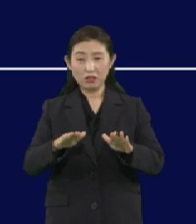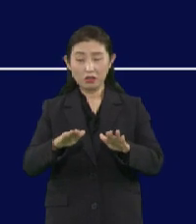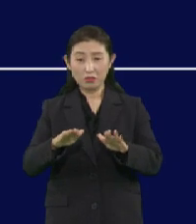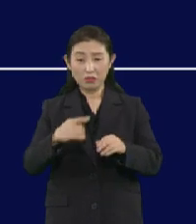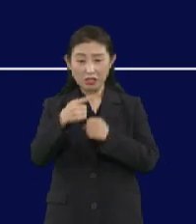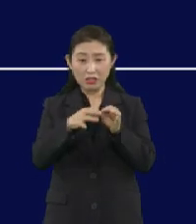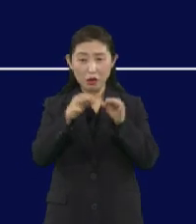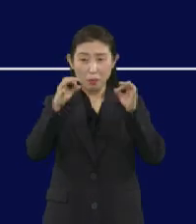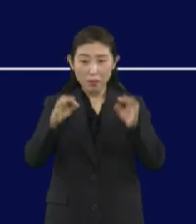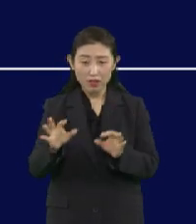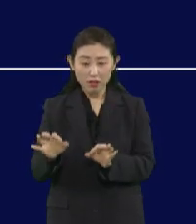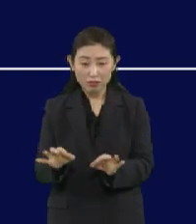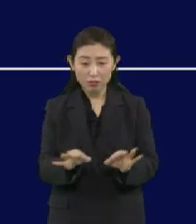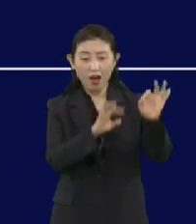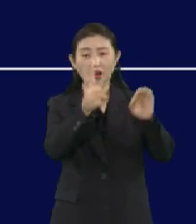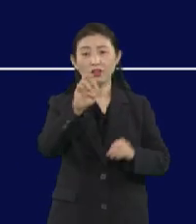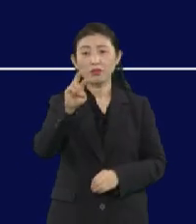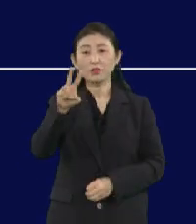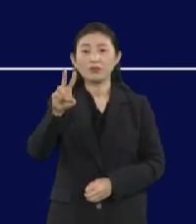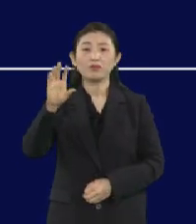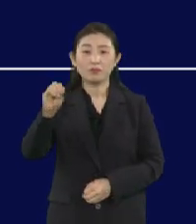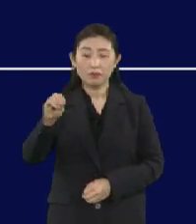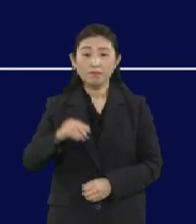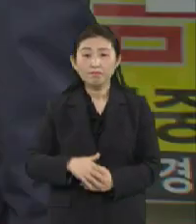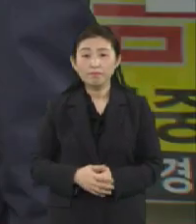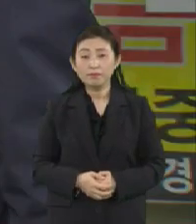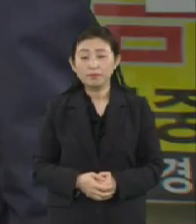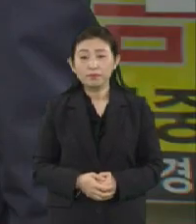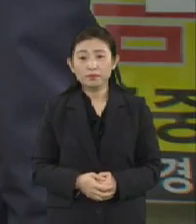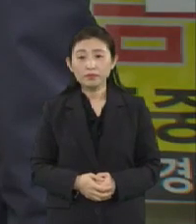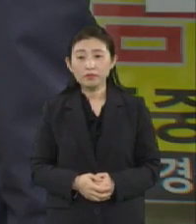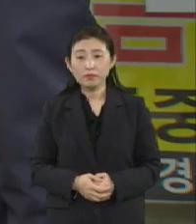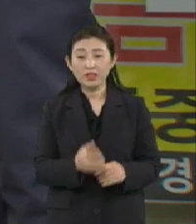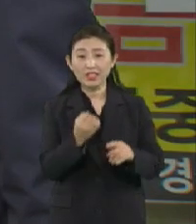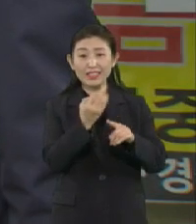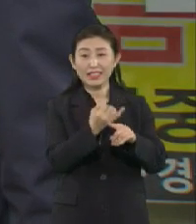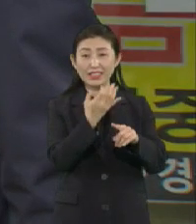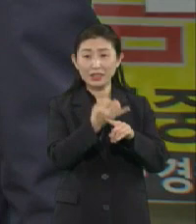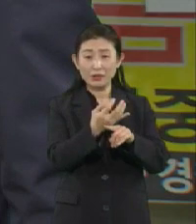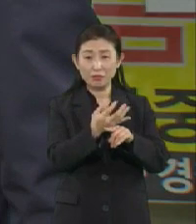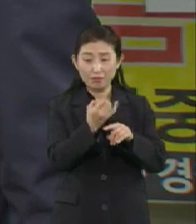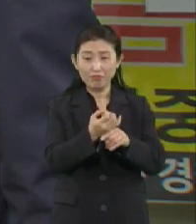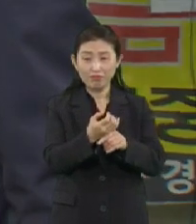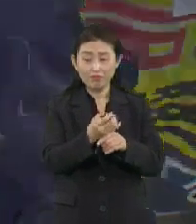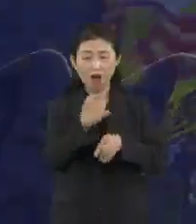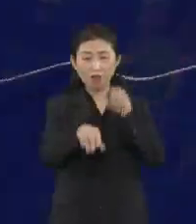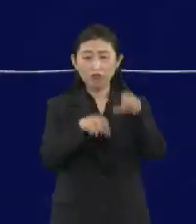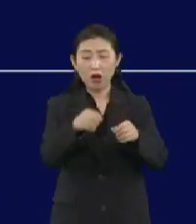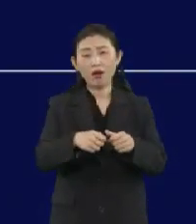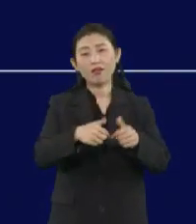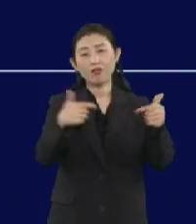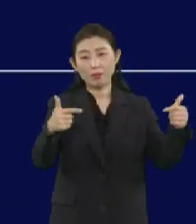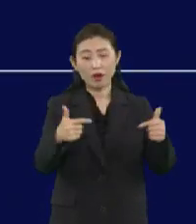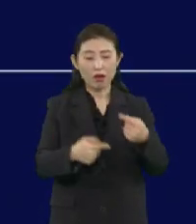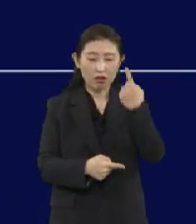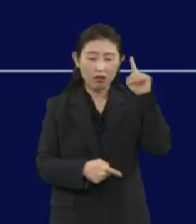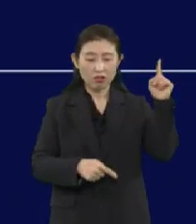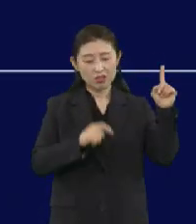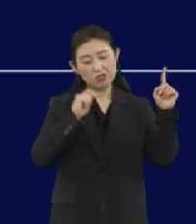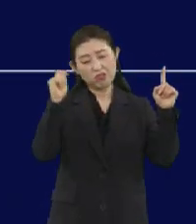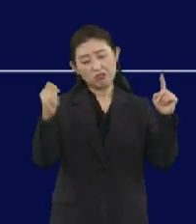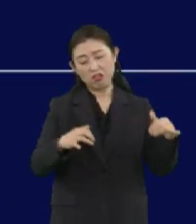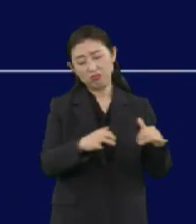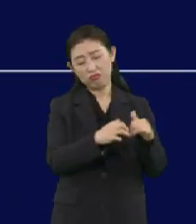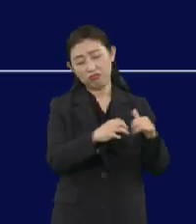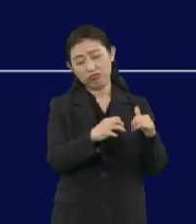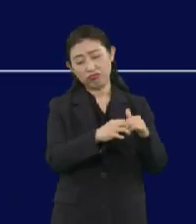1년 만에 32만 원대를 넘어섰습니다. 금 거래량도 급증세입니다. 러시아 우크라이나